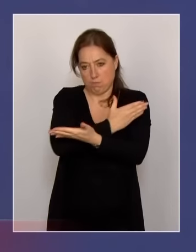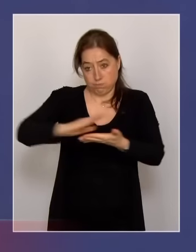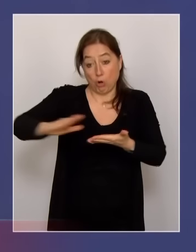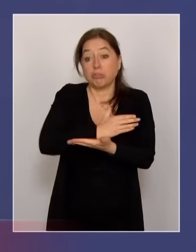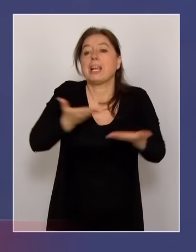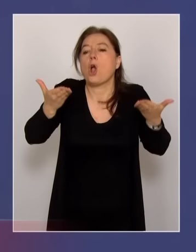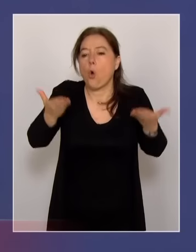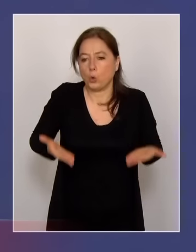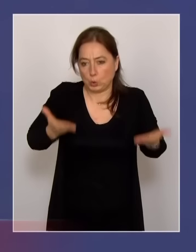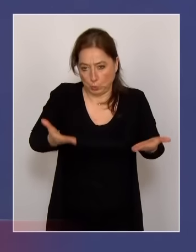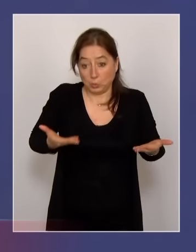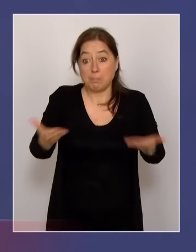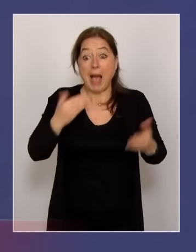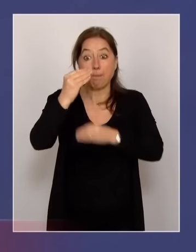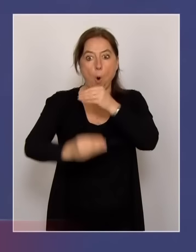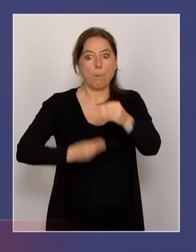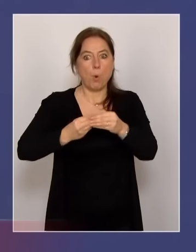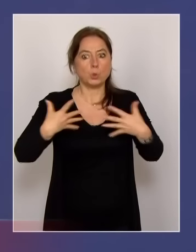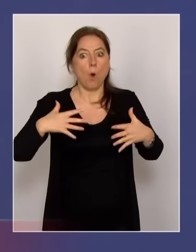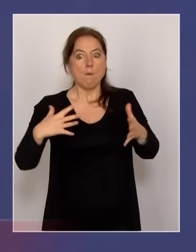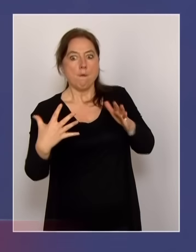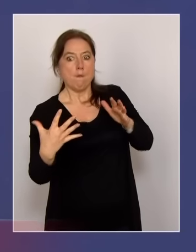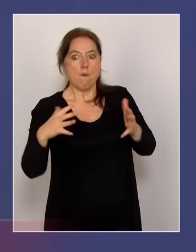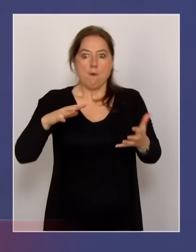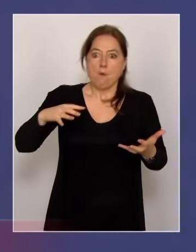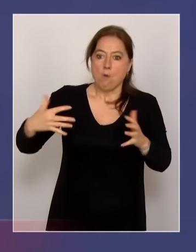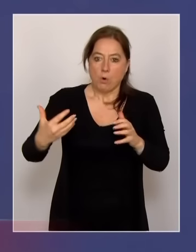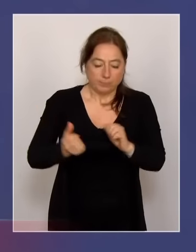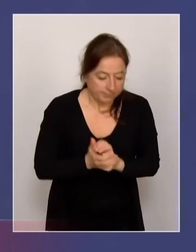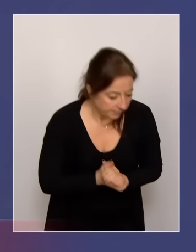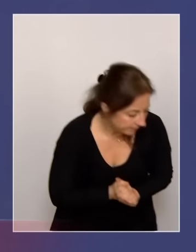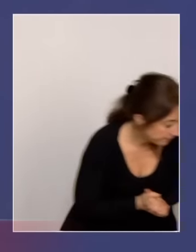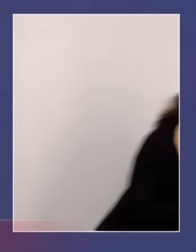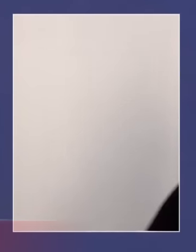époque où il est menacé plus que jamais. La puissance d'abord.